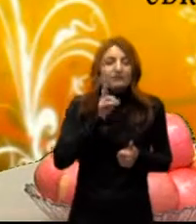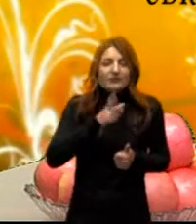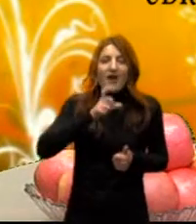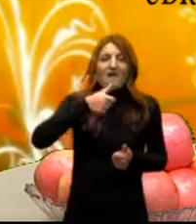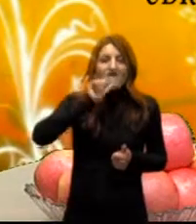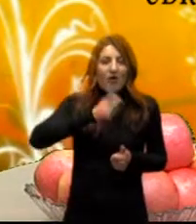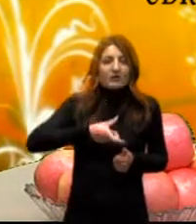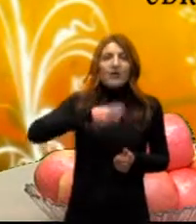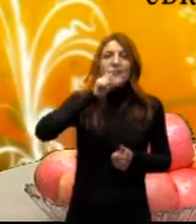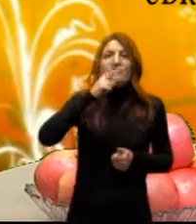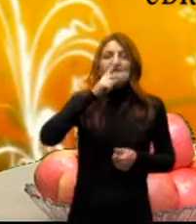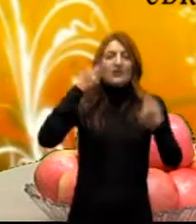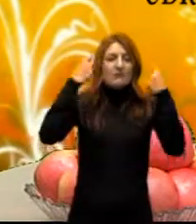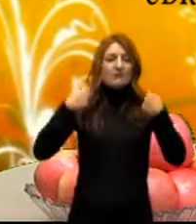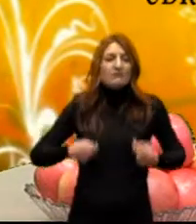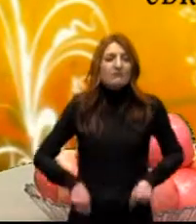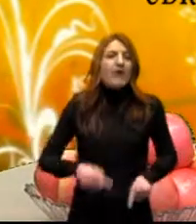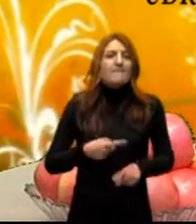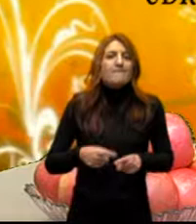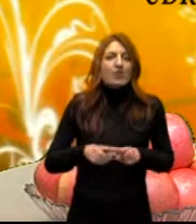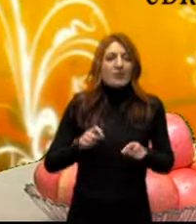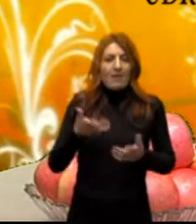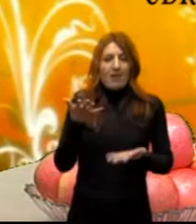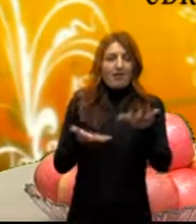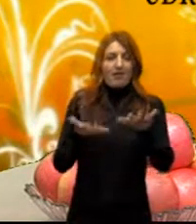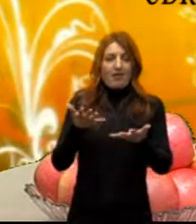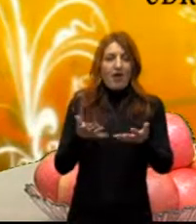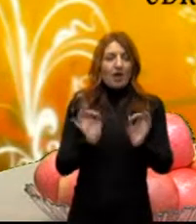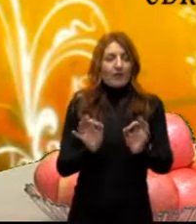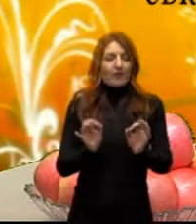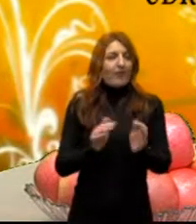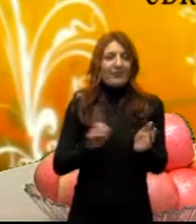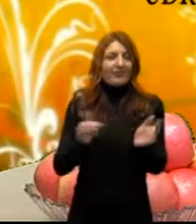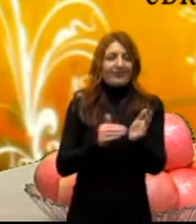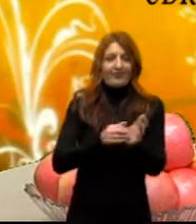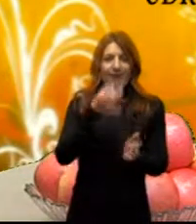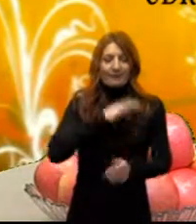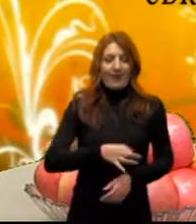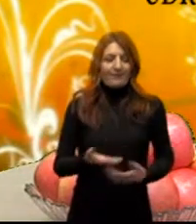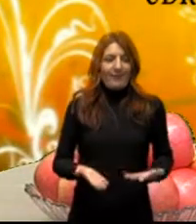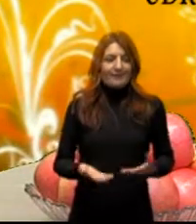što se desilo u organizmu. Možda nam se balans vrati natrag. Ali ono što ste vi